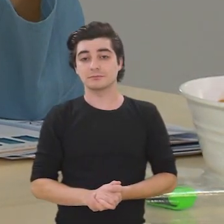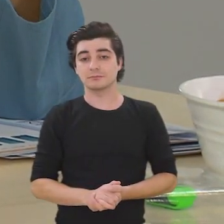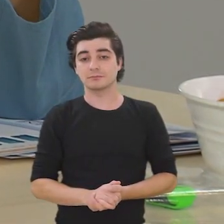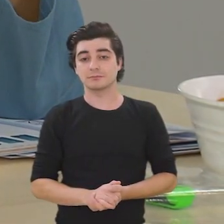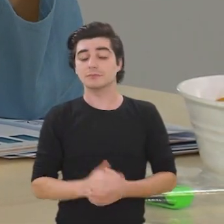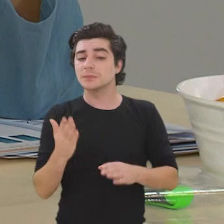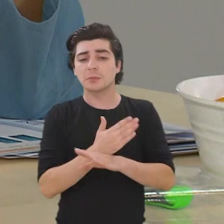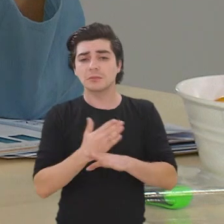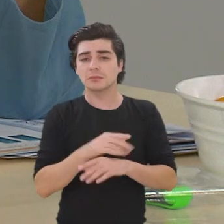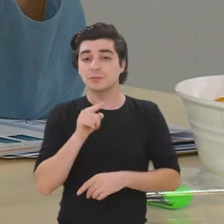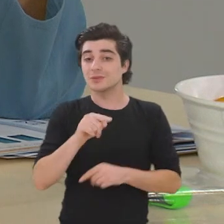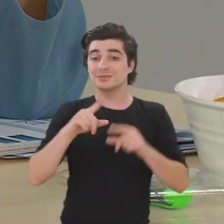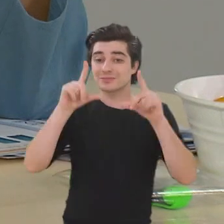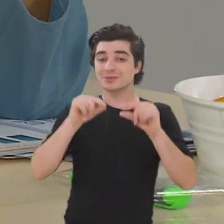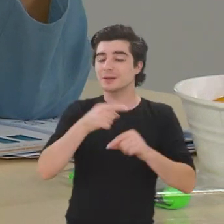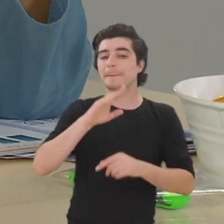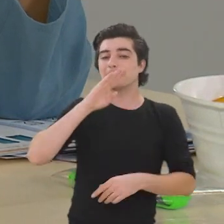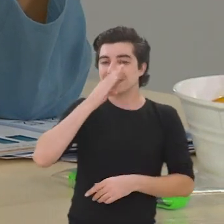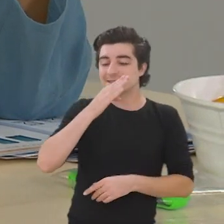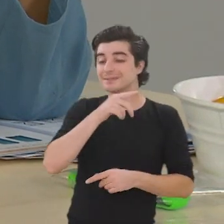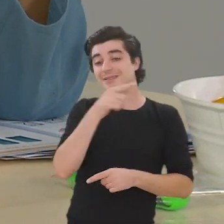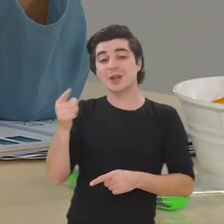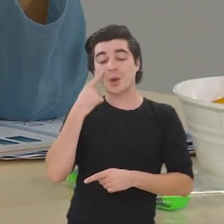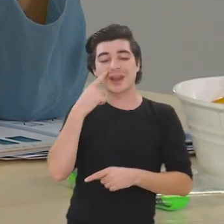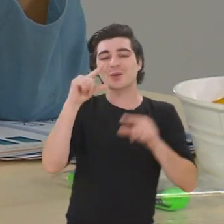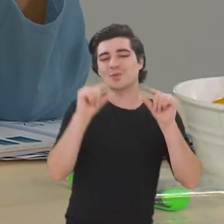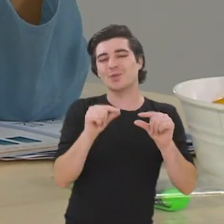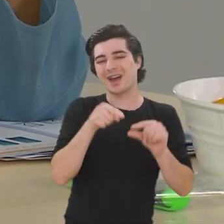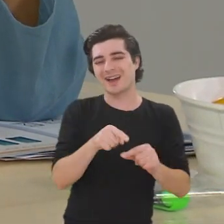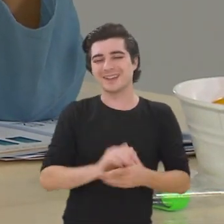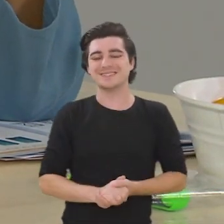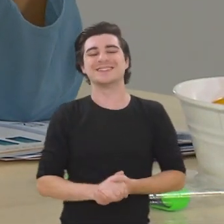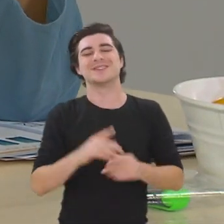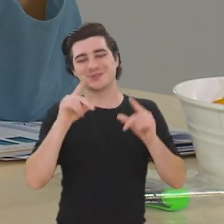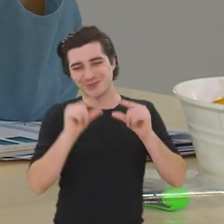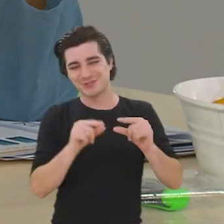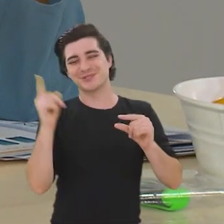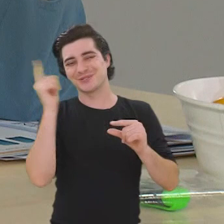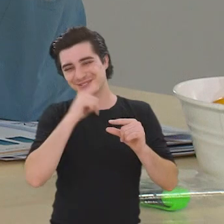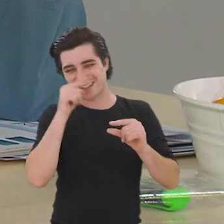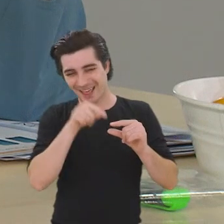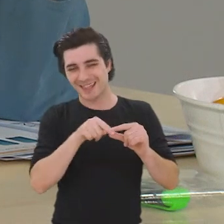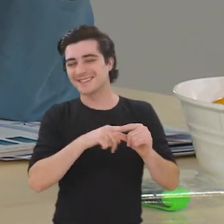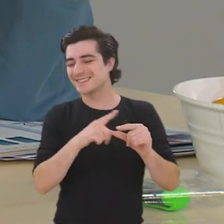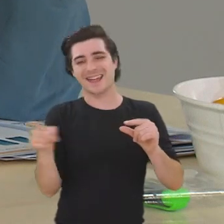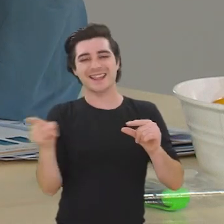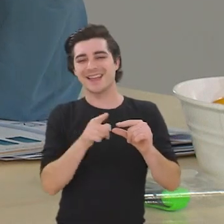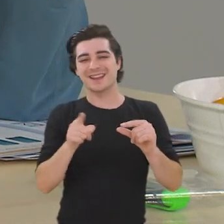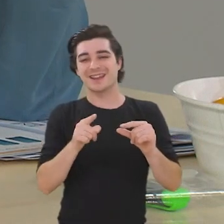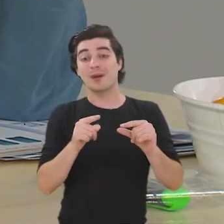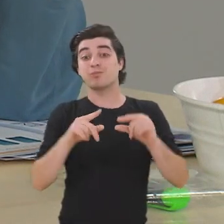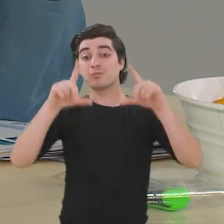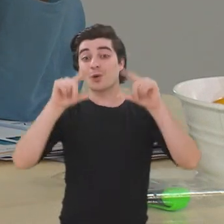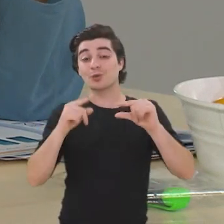Neden? Çünkü o mısır diğerlerinden daha küçük. Daha küçük olduğu için diğer